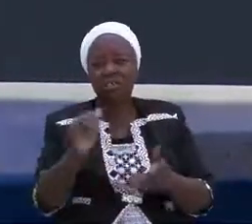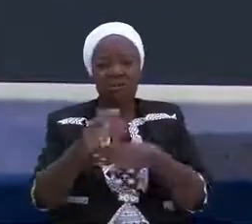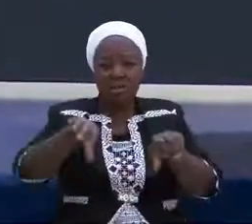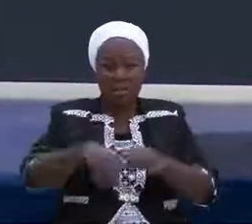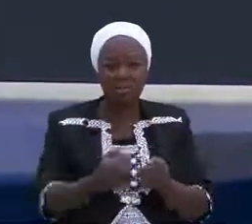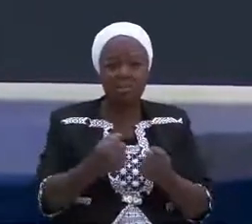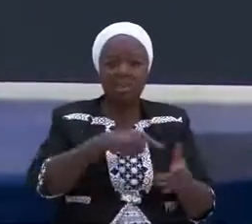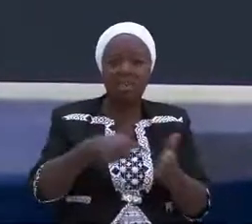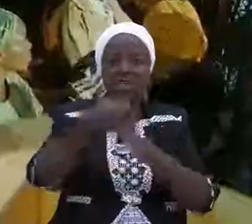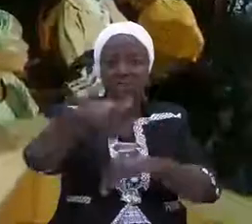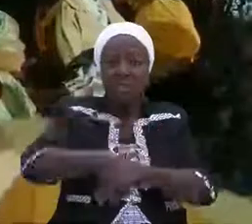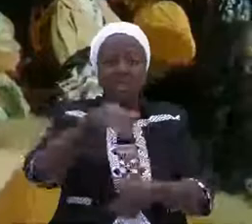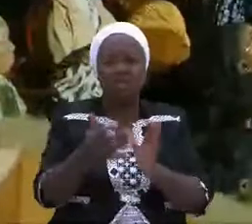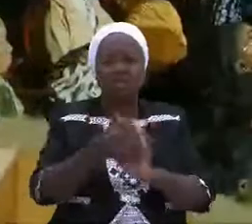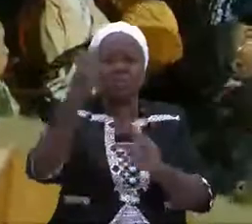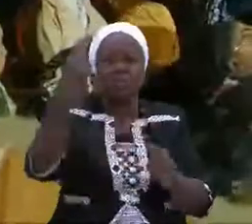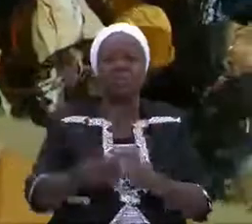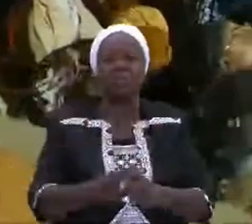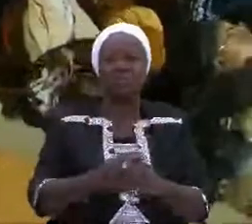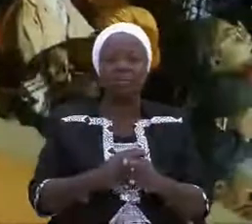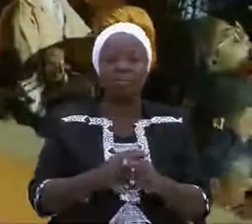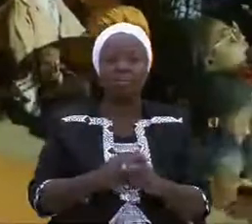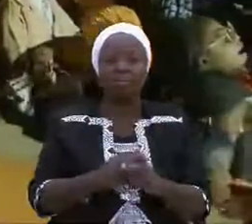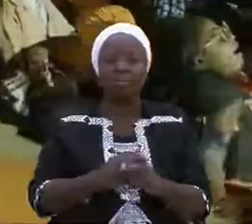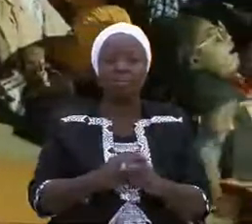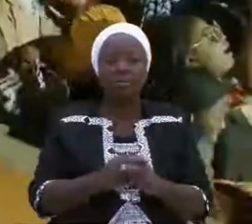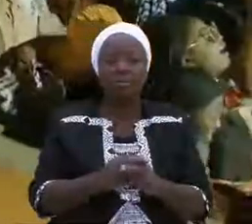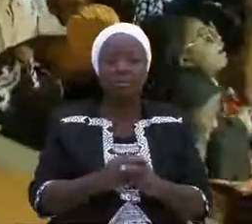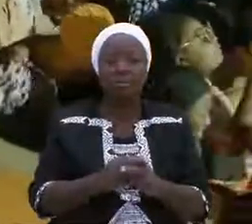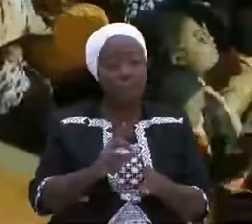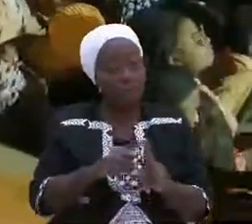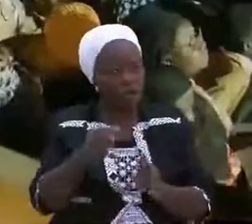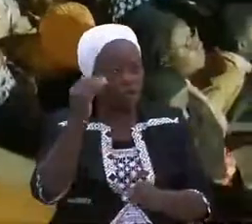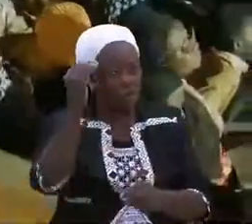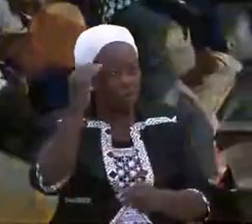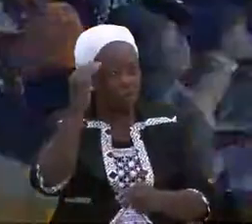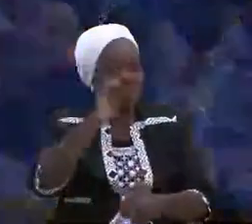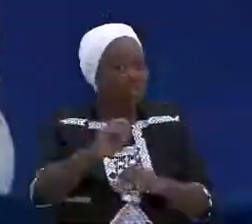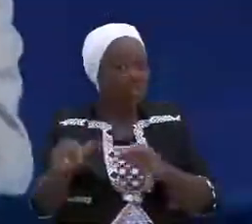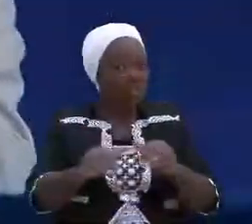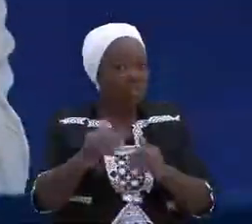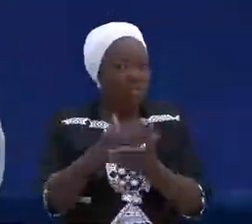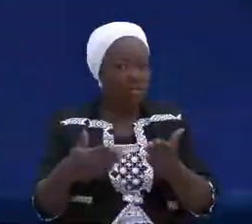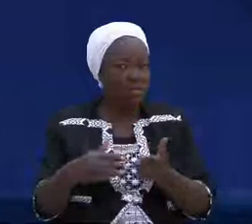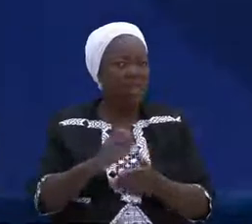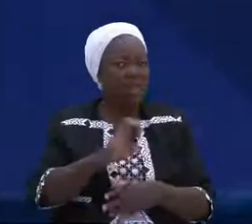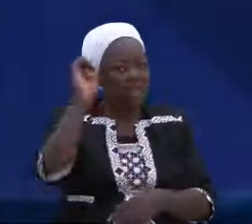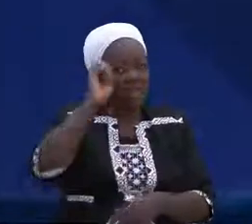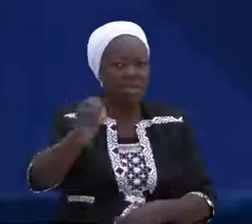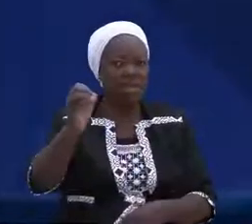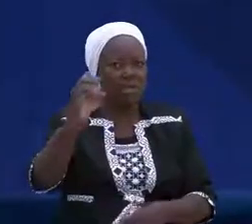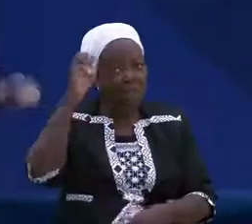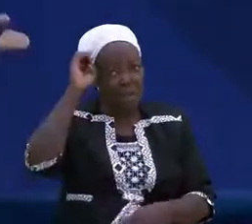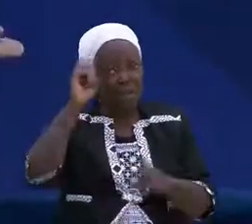sera brisé au nom de Jésus. Mais vous savez, il a fait quelque chose. Il prêcha